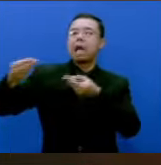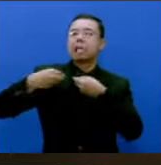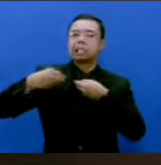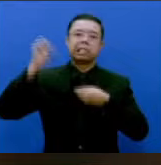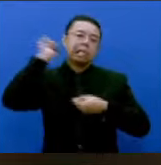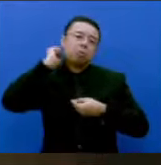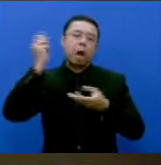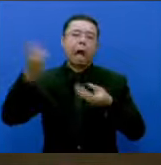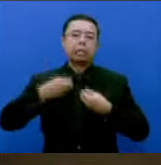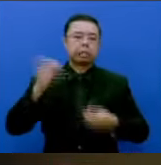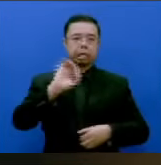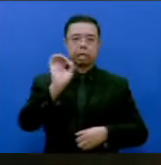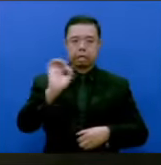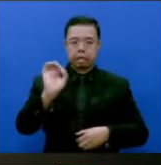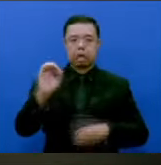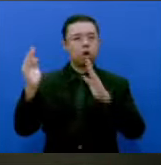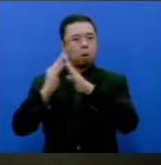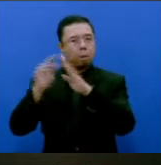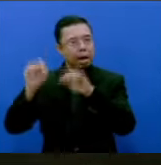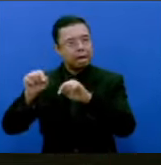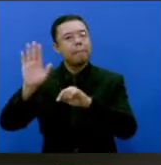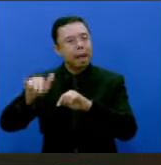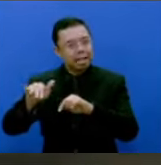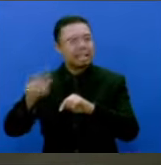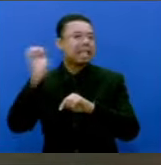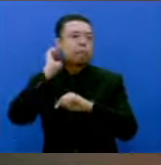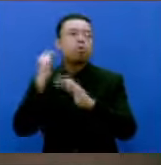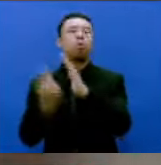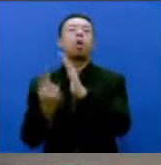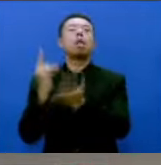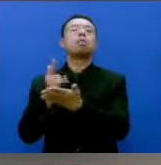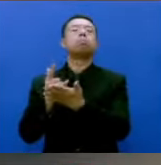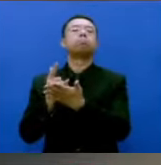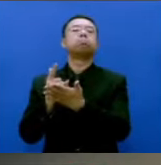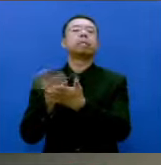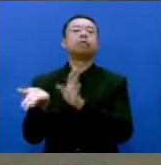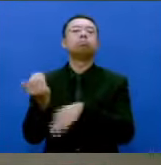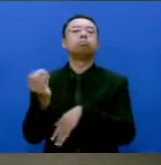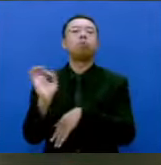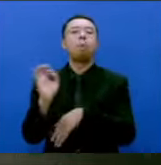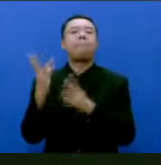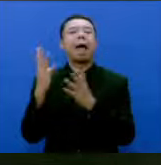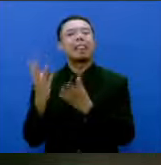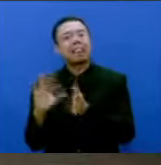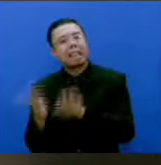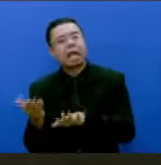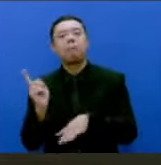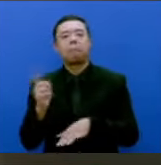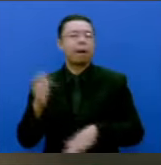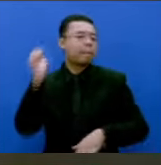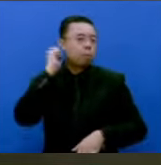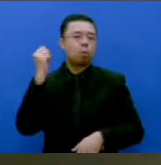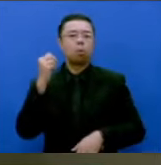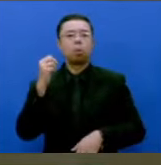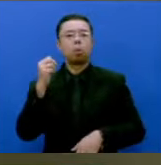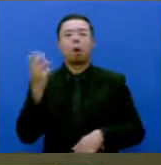ibu kandung. Padahal rumah ini masih ditempati sang ibu kandung. Penghancuran rumah ini diduga karena sang ibu tidak